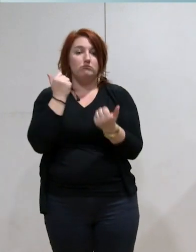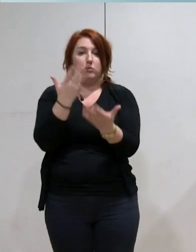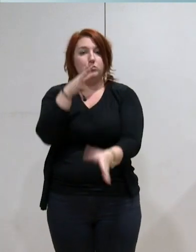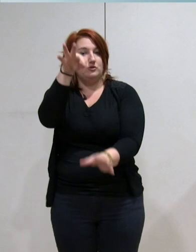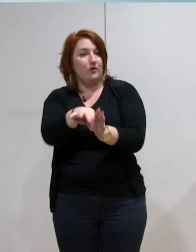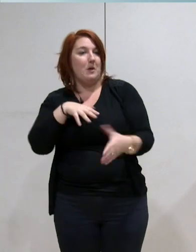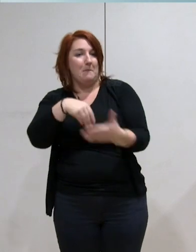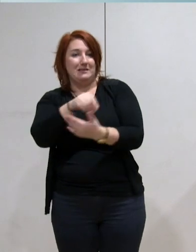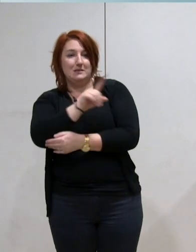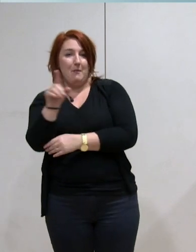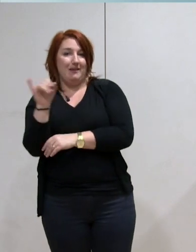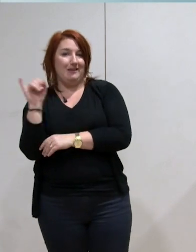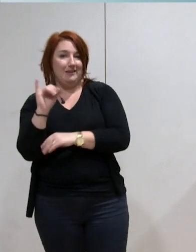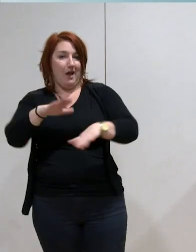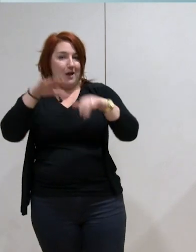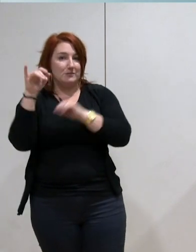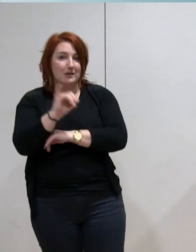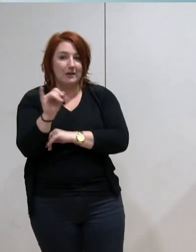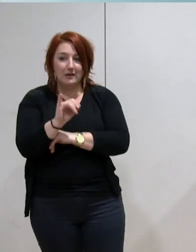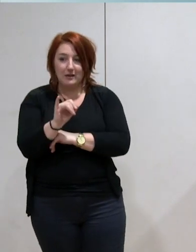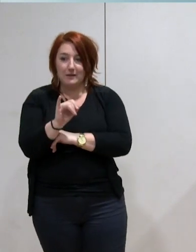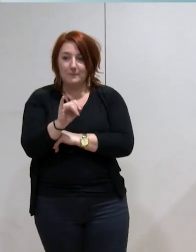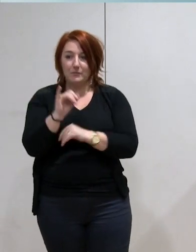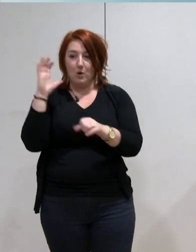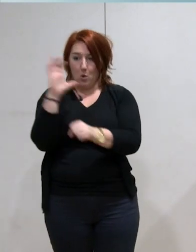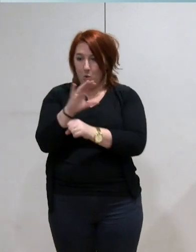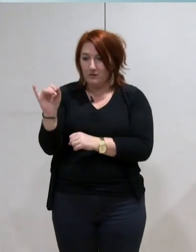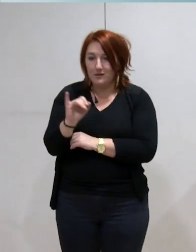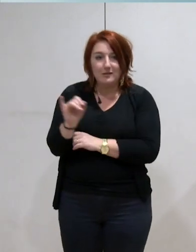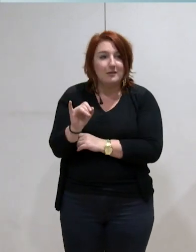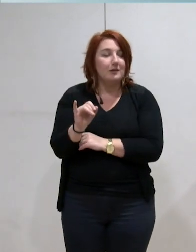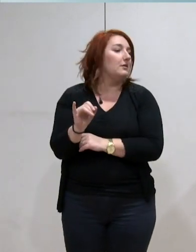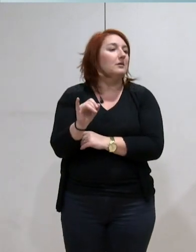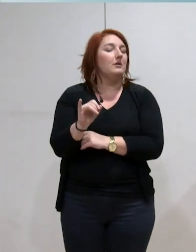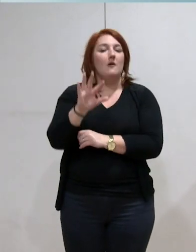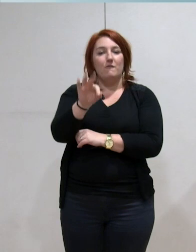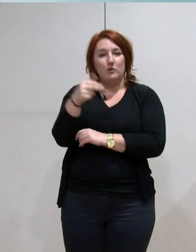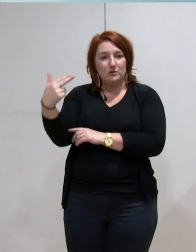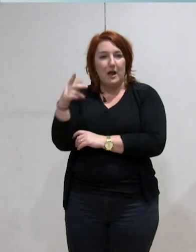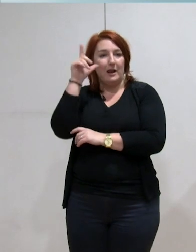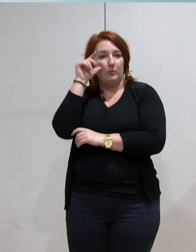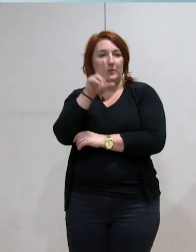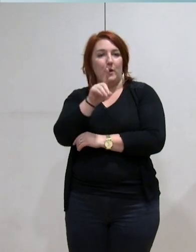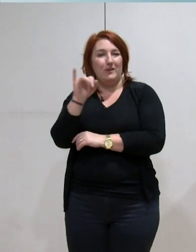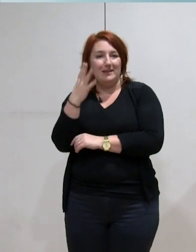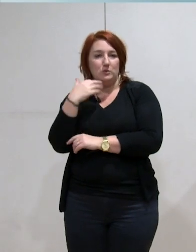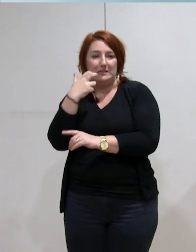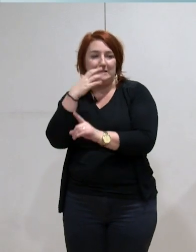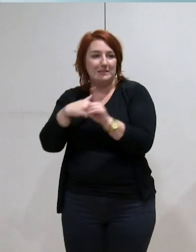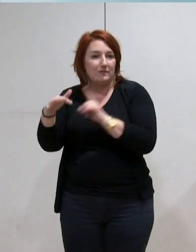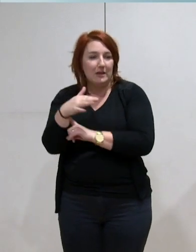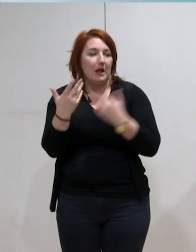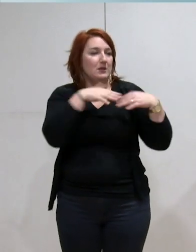qui ne prend pas part au vote qui s'abstient qui vote contre Front national les républicains société civile le